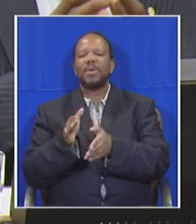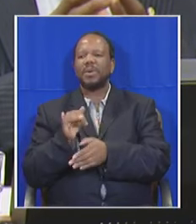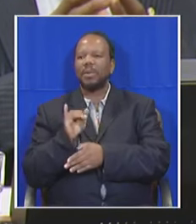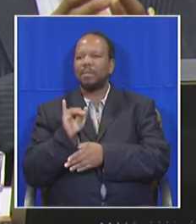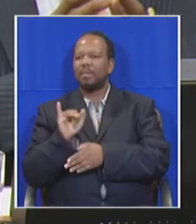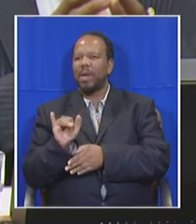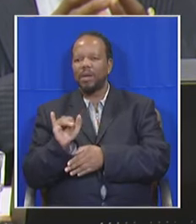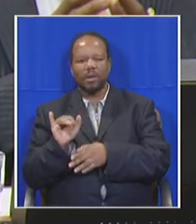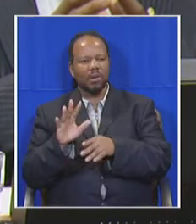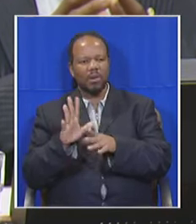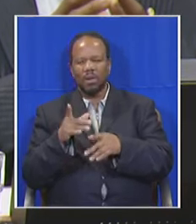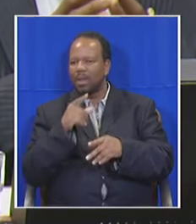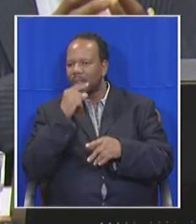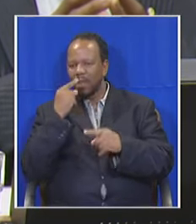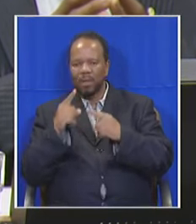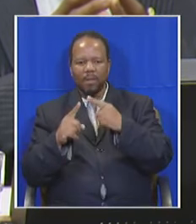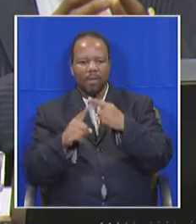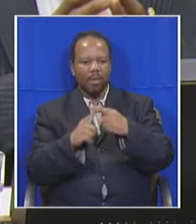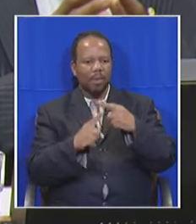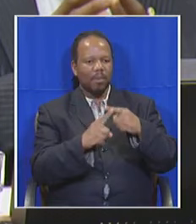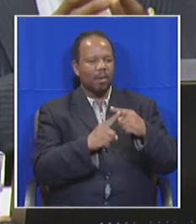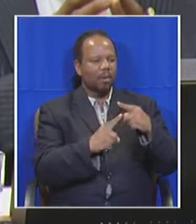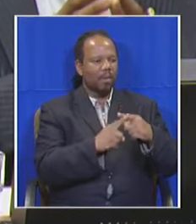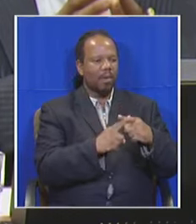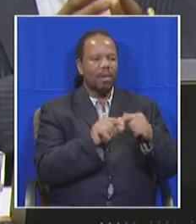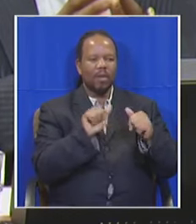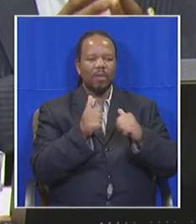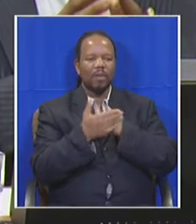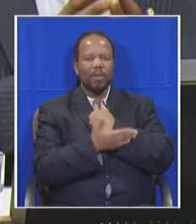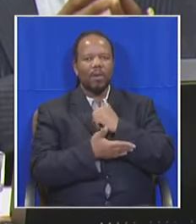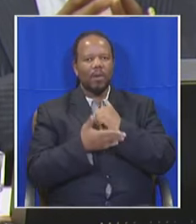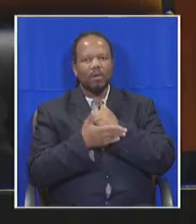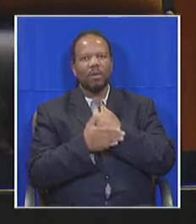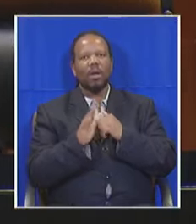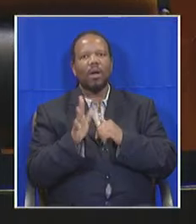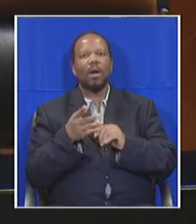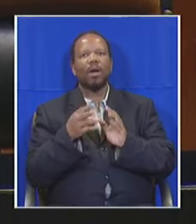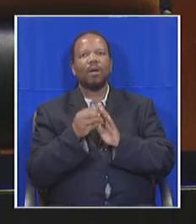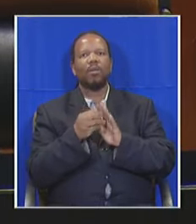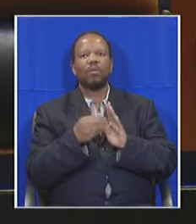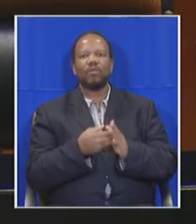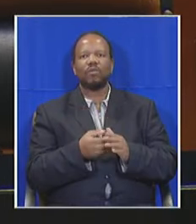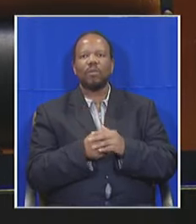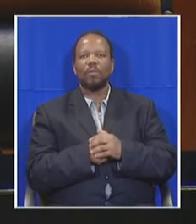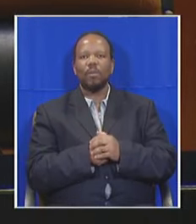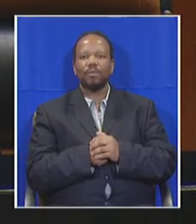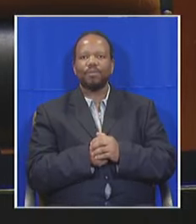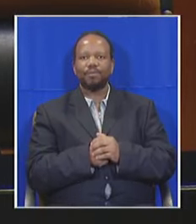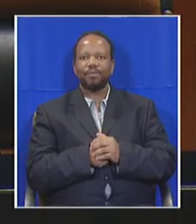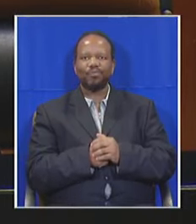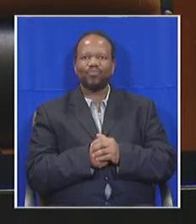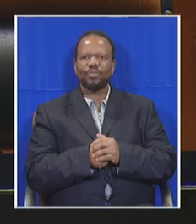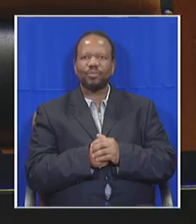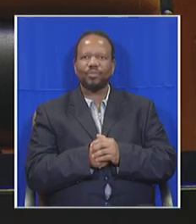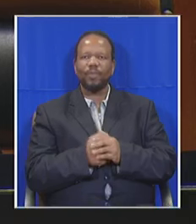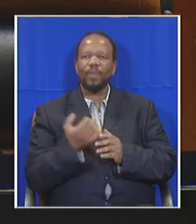mass graves throughout the length and breadth of our country. I so move. Thank you. If there